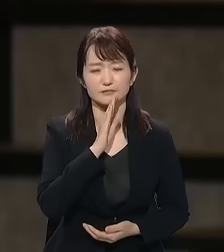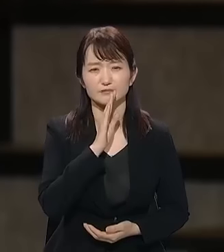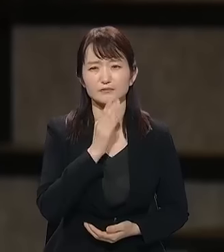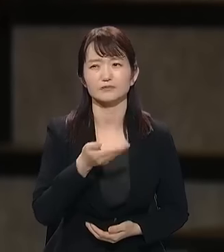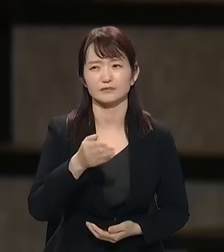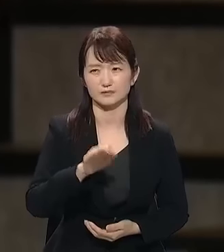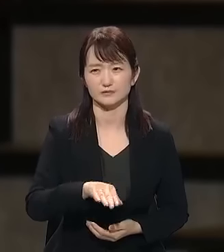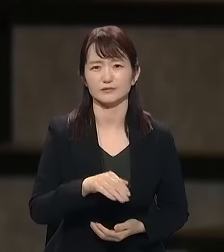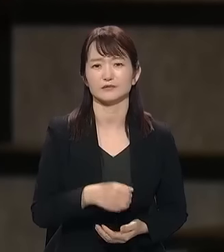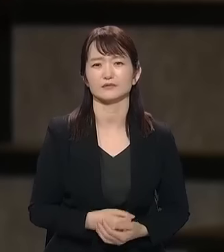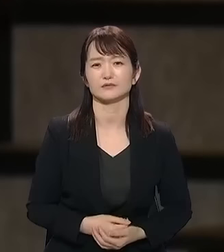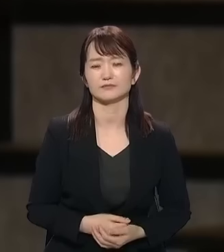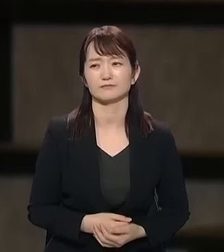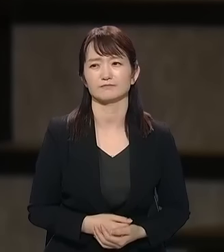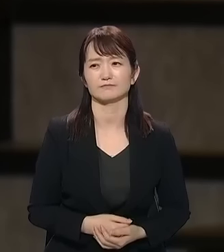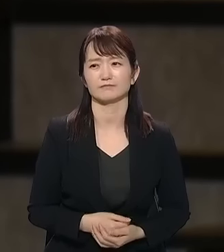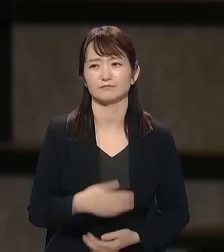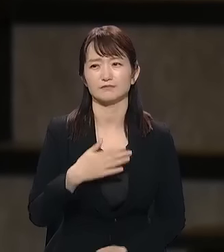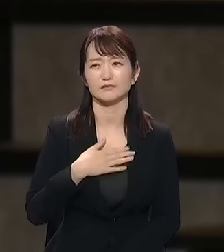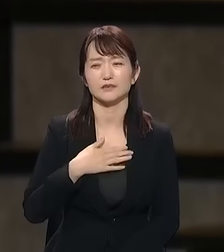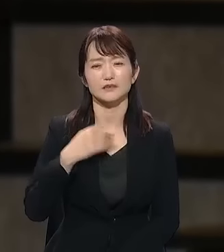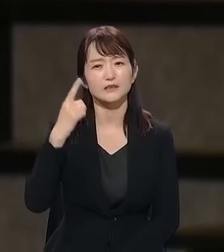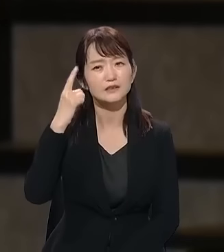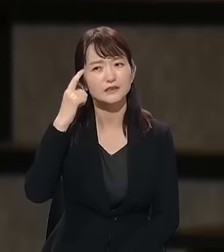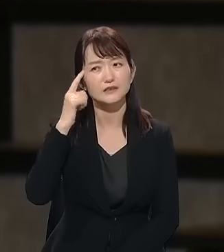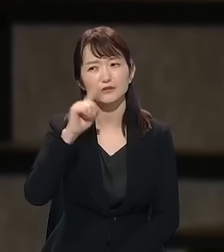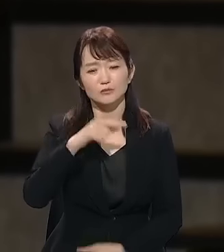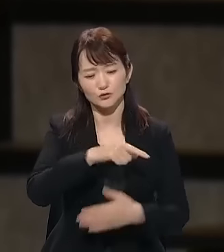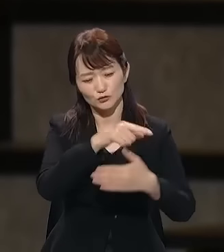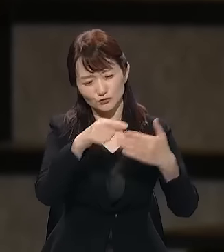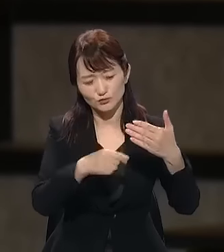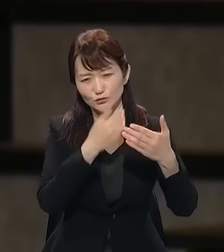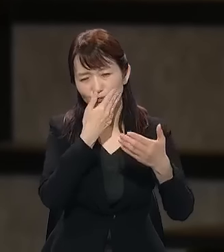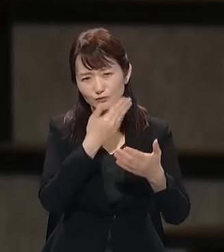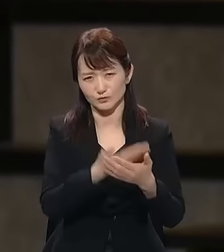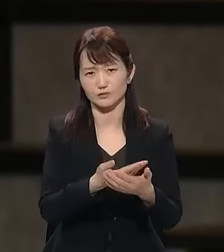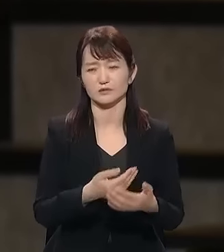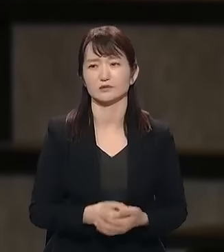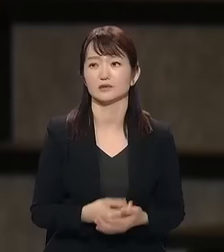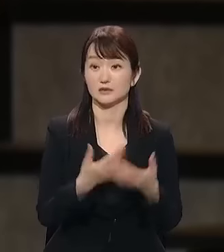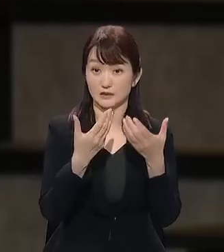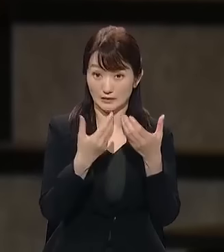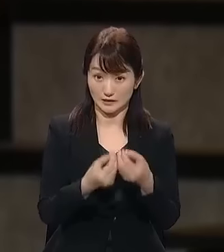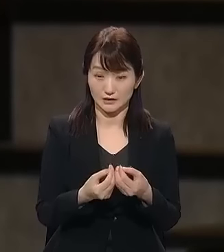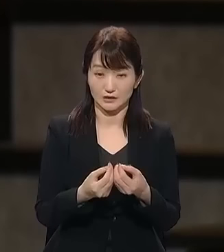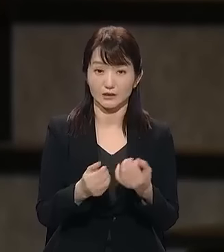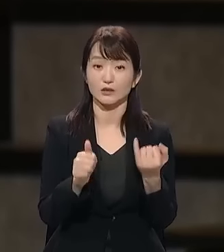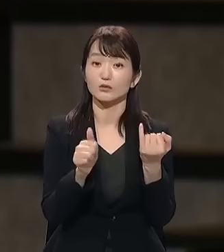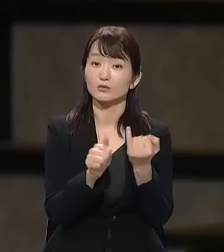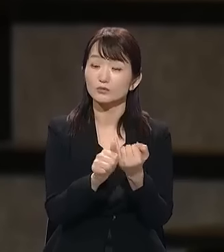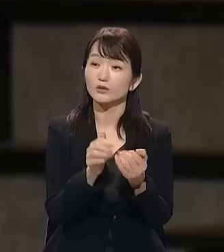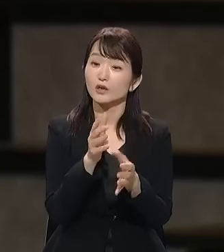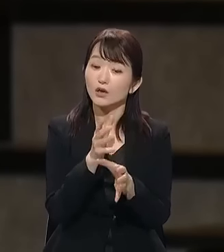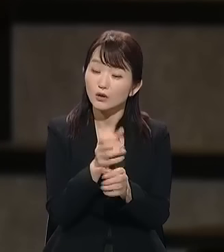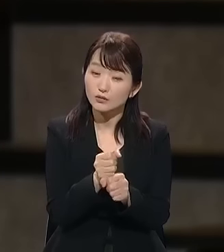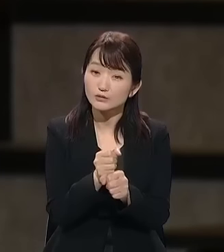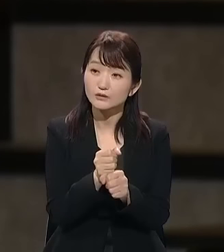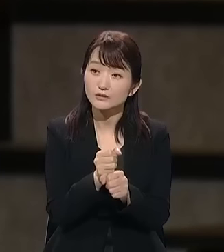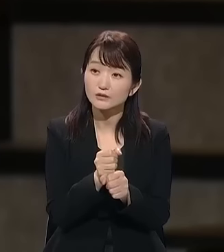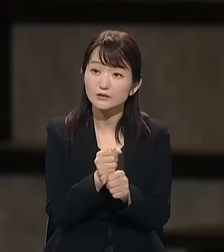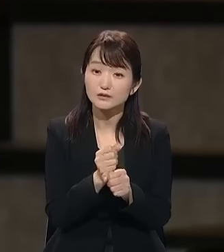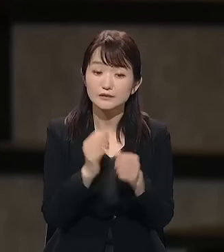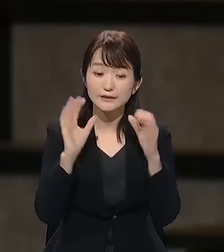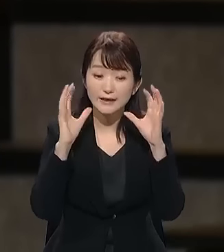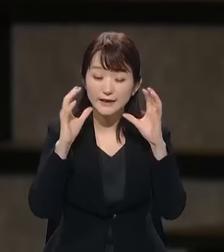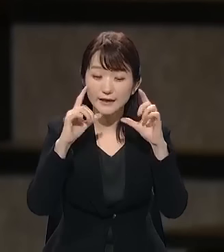그런데 이제 여기서는 제가 보는 것이 순서가 되게 중요한 거죠 예를 들어서이 두 부부가 언제 아이 그 초음파